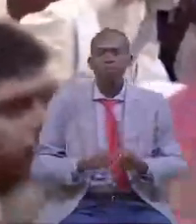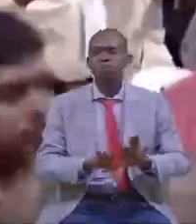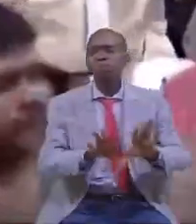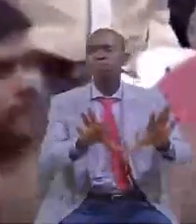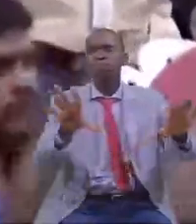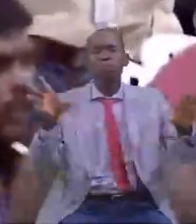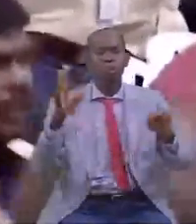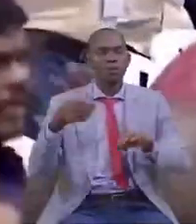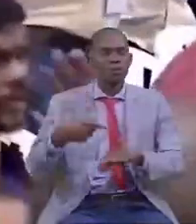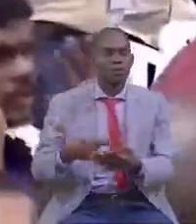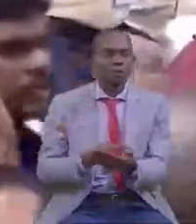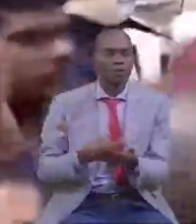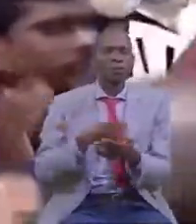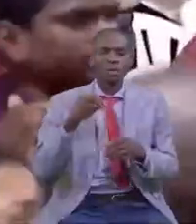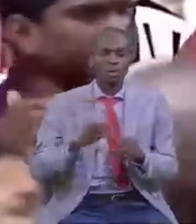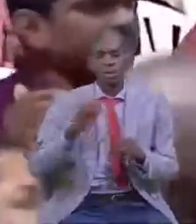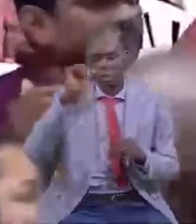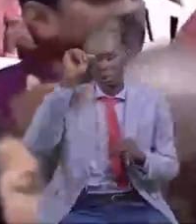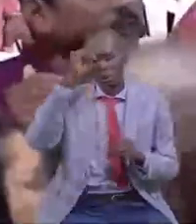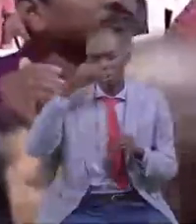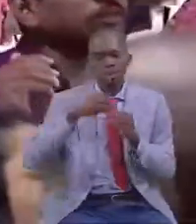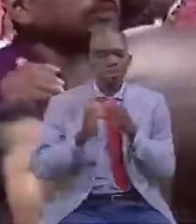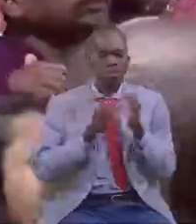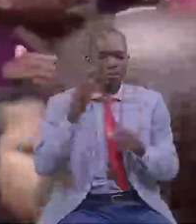Et l'évangile se répandra en Inde.